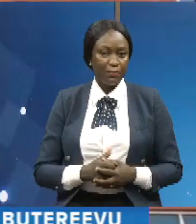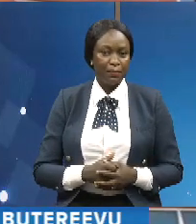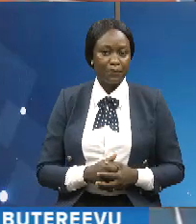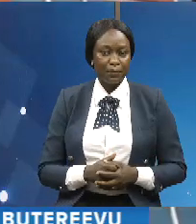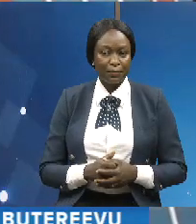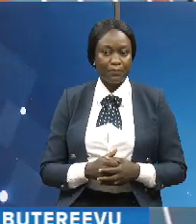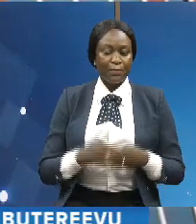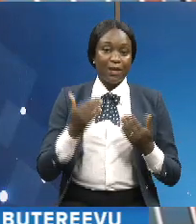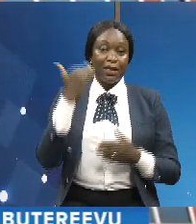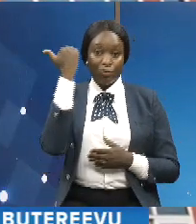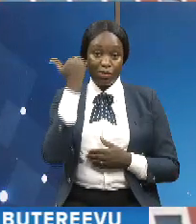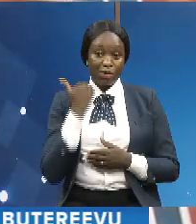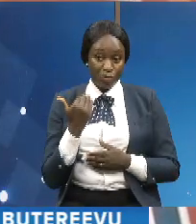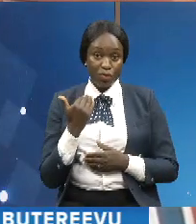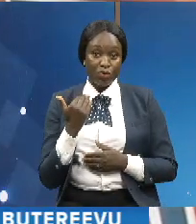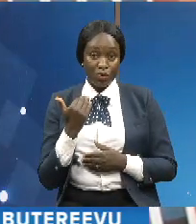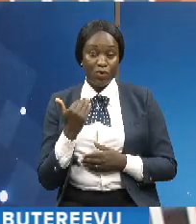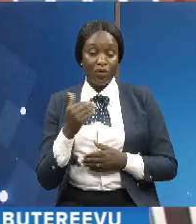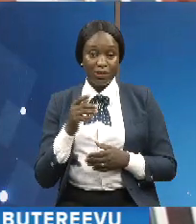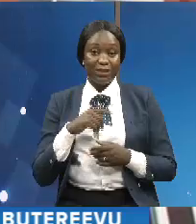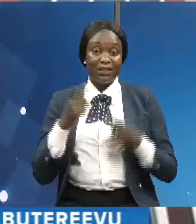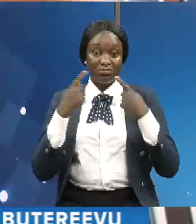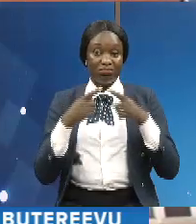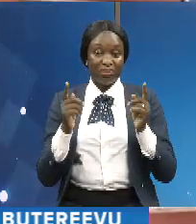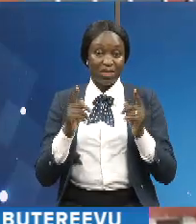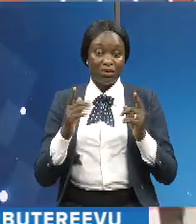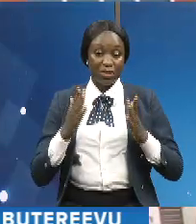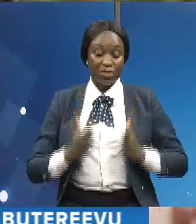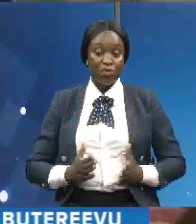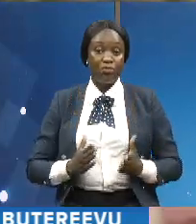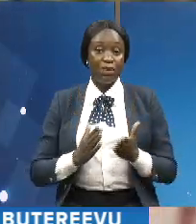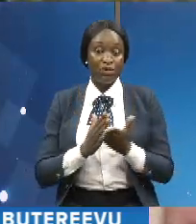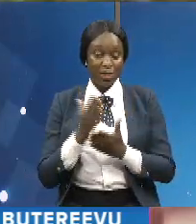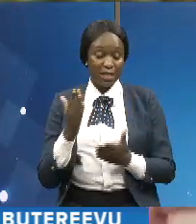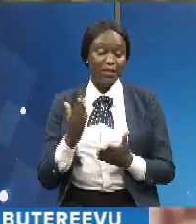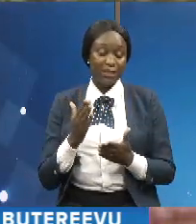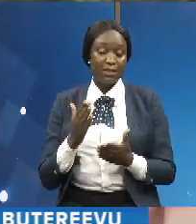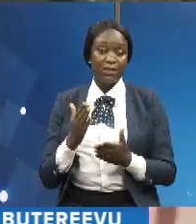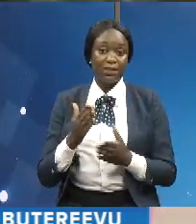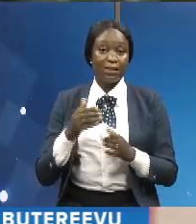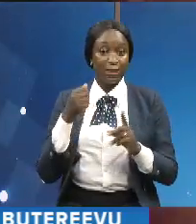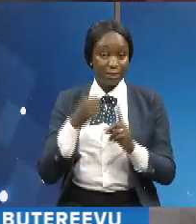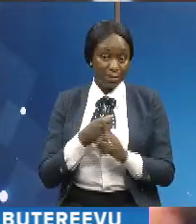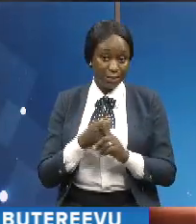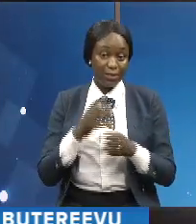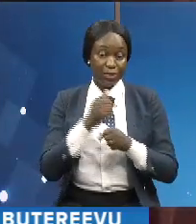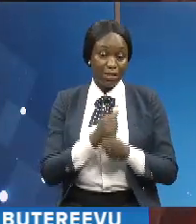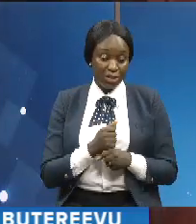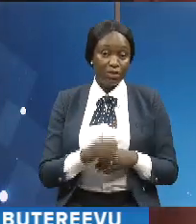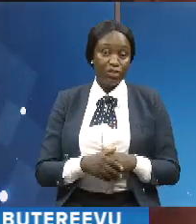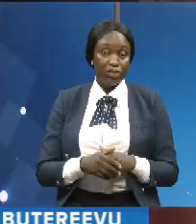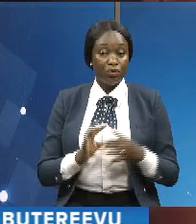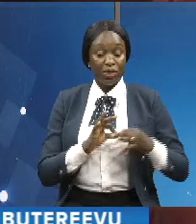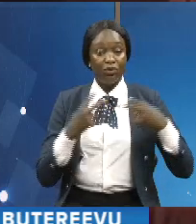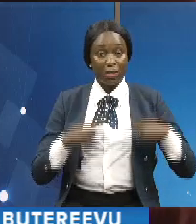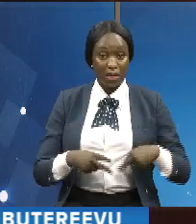Kkooti okuyisa ekiragiro kino, ekibiina ky'obwannakyewa ekirwanira eddembe ly'ebyobulamu, ki Center for Health, Human Rights and Development, CHAD, kyakuba Minisitule